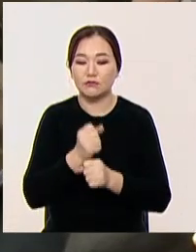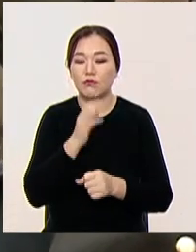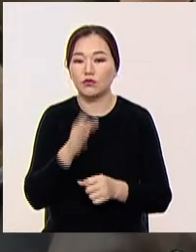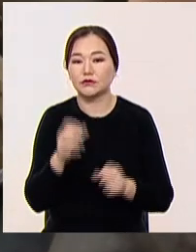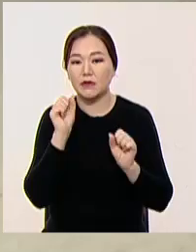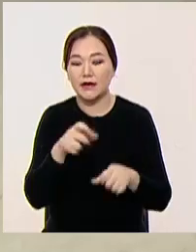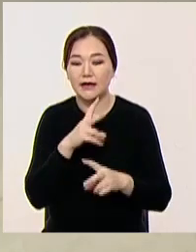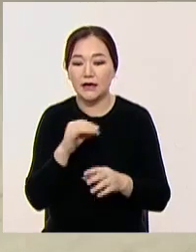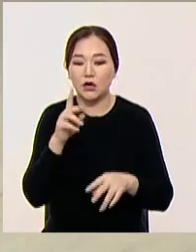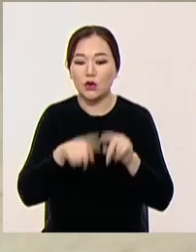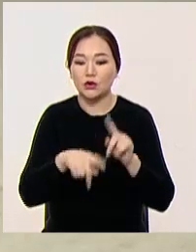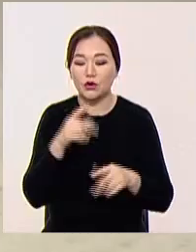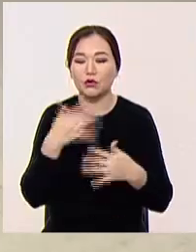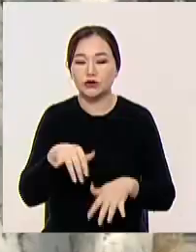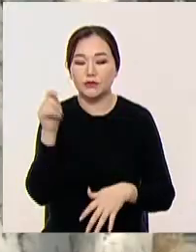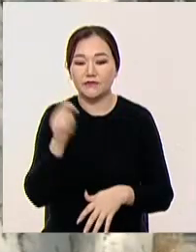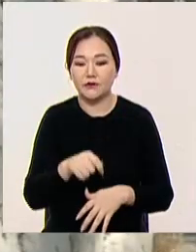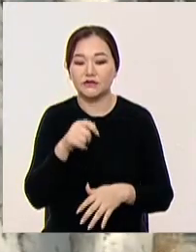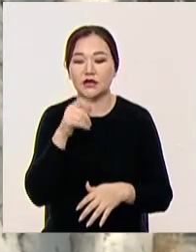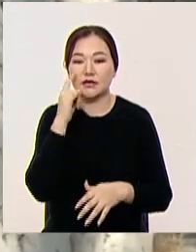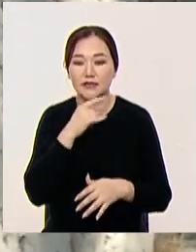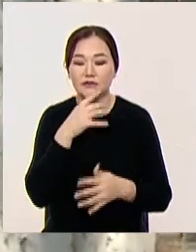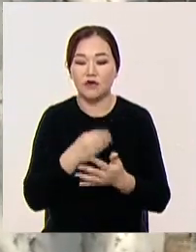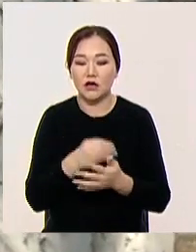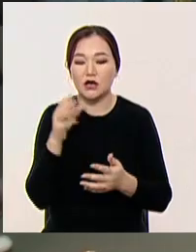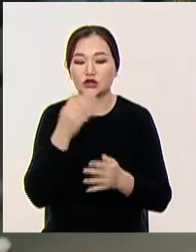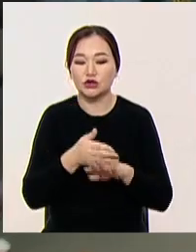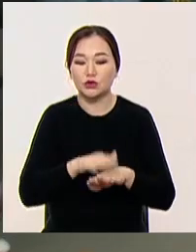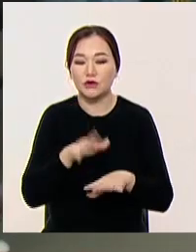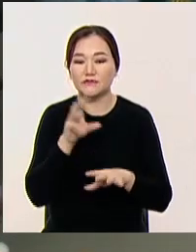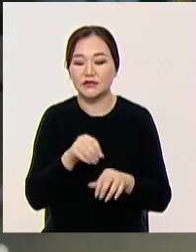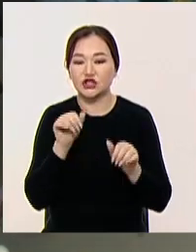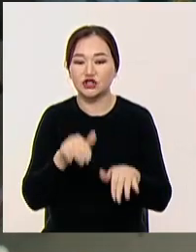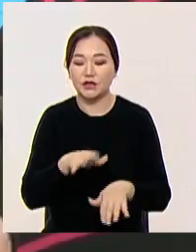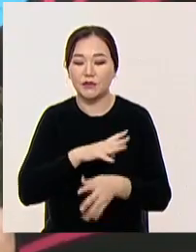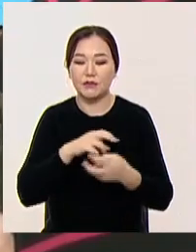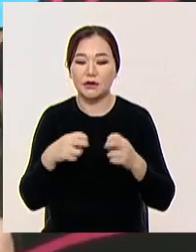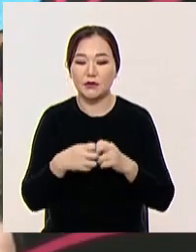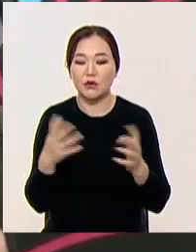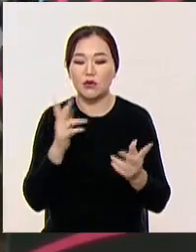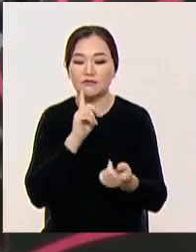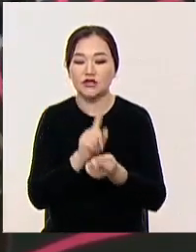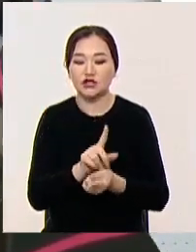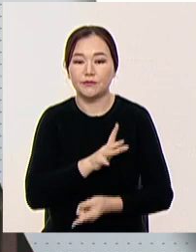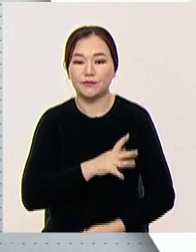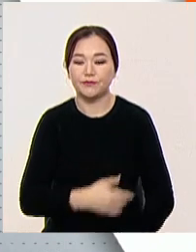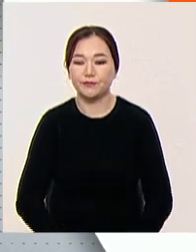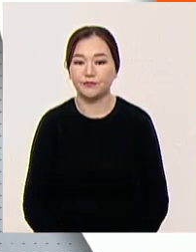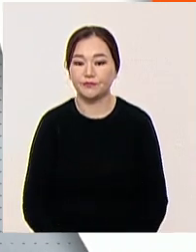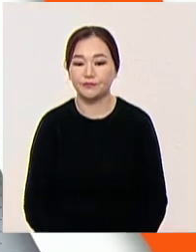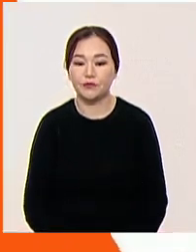ли устроиться на родине уже прибывшие репатрианты? Тяжело было решать все проблемы. И с какими проблемами тут столкнулись?